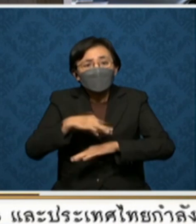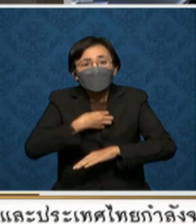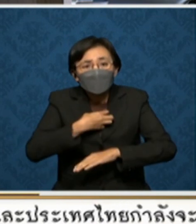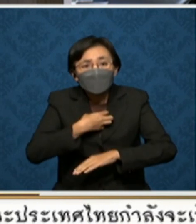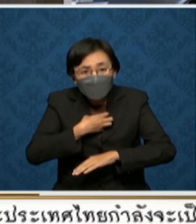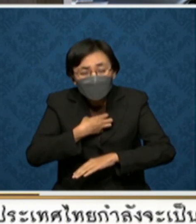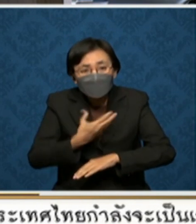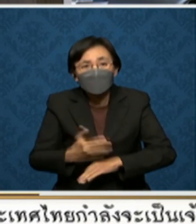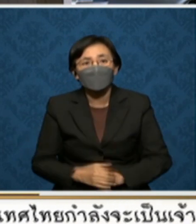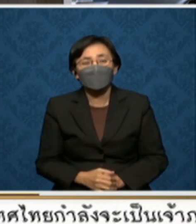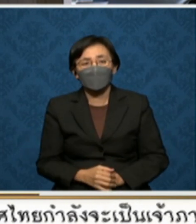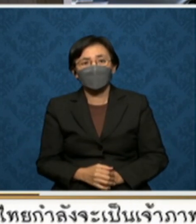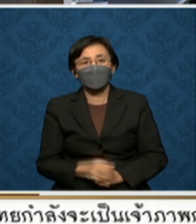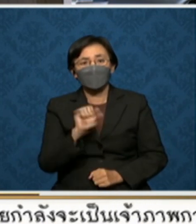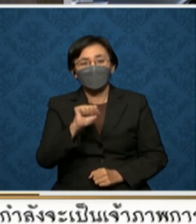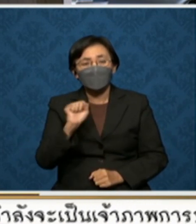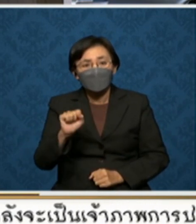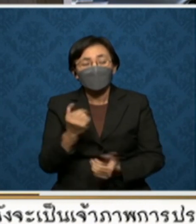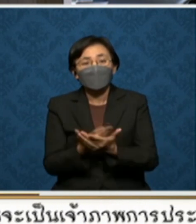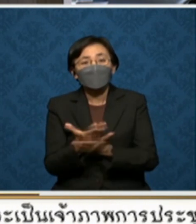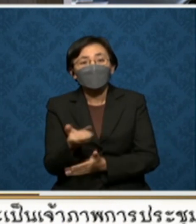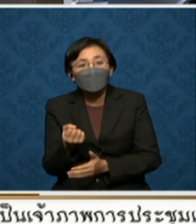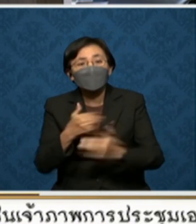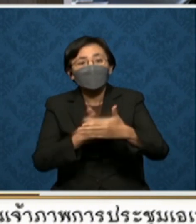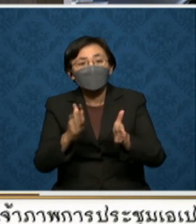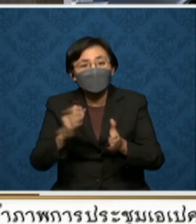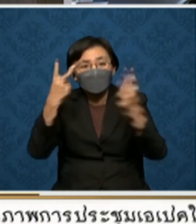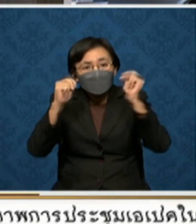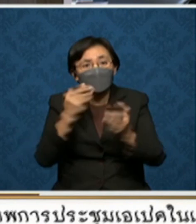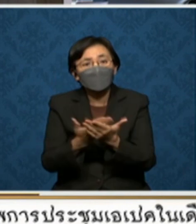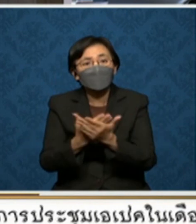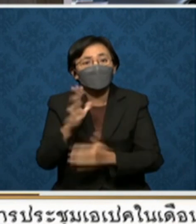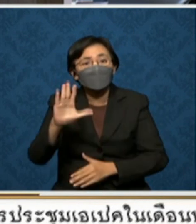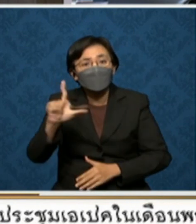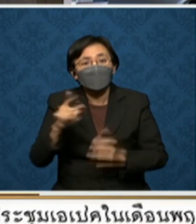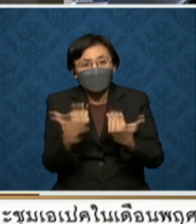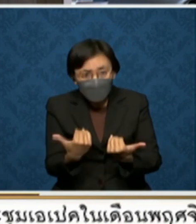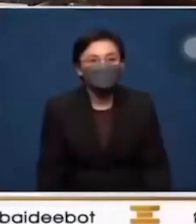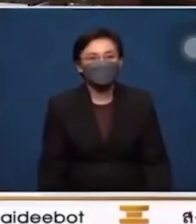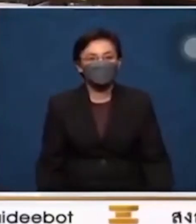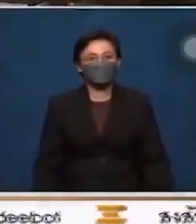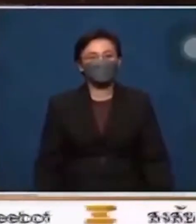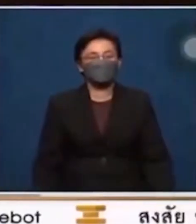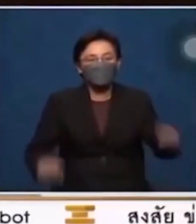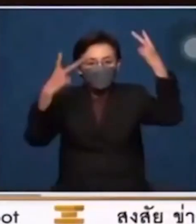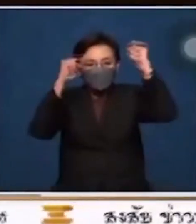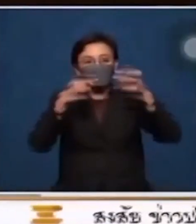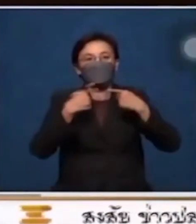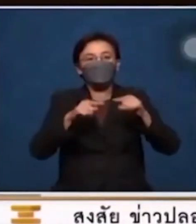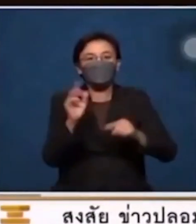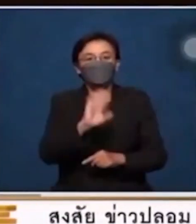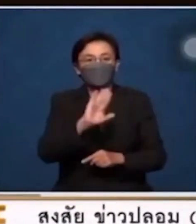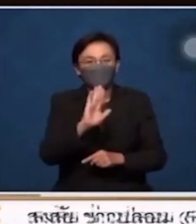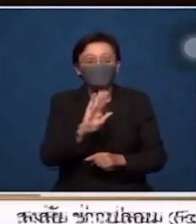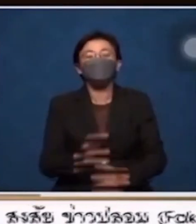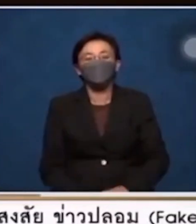กท่านจะว่าอย่างไรนะคะท่านนายกท่านก็ชี้แจงหลายเรื่องค่ะเพราะว่ามีคนมากล่าวหาเยอะมีการอภิปรายกันเยอะนะคะเอาเป็นว่าเรื่อง